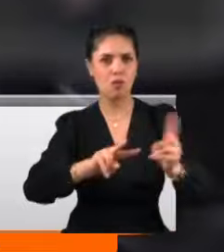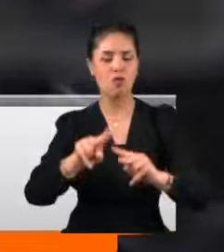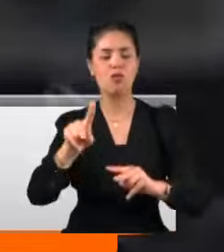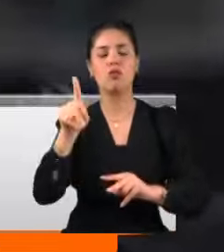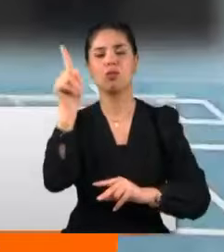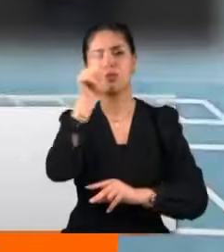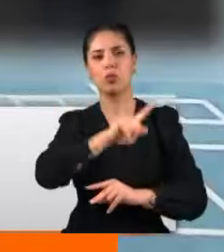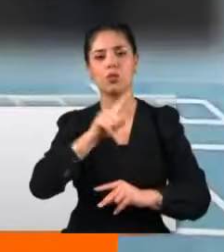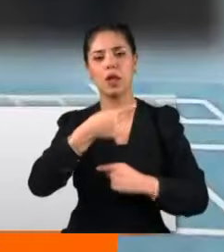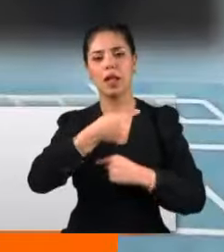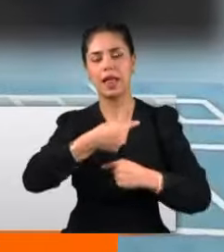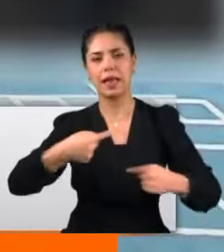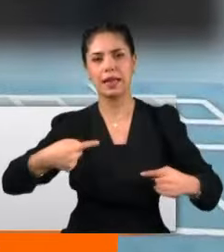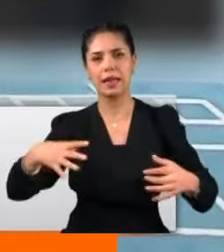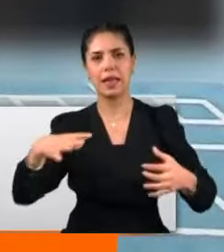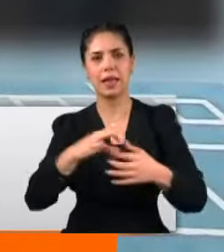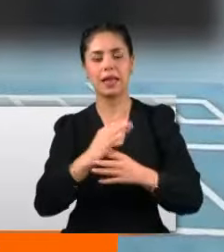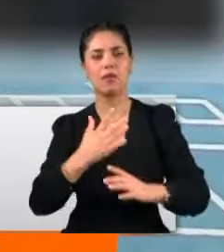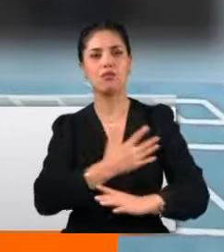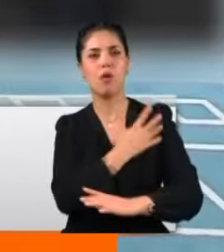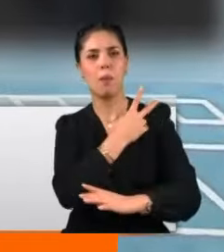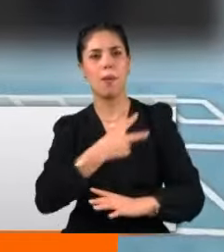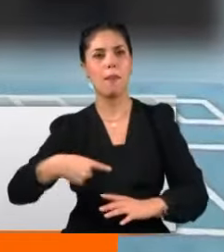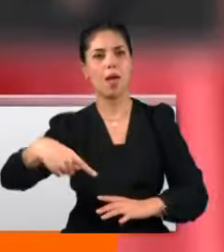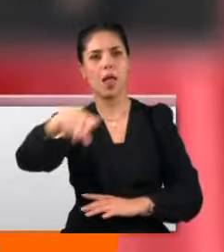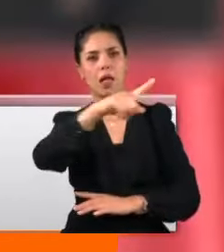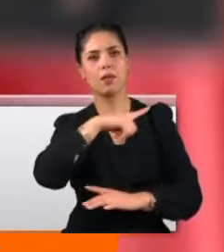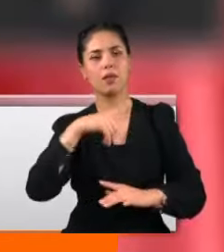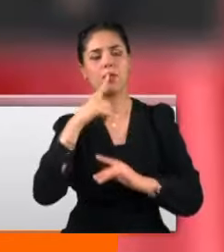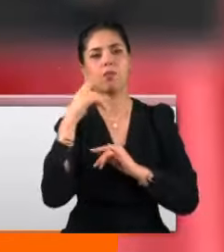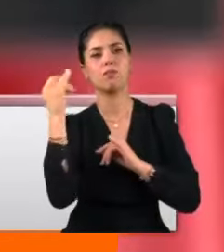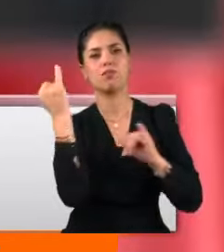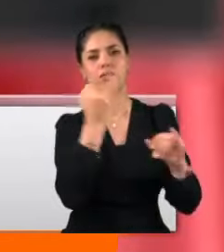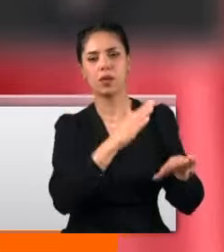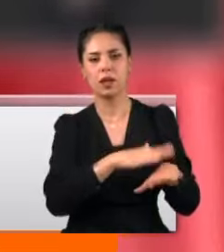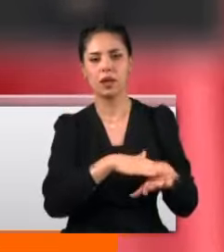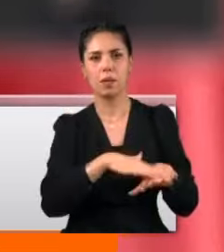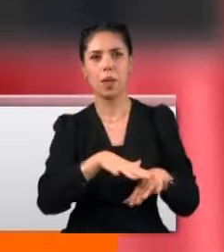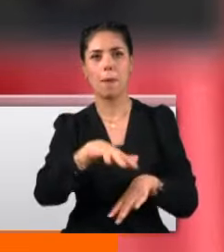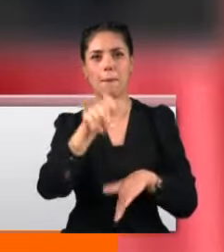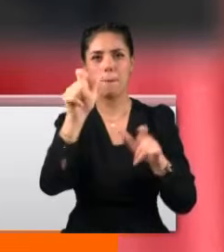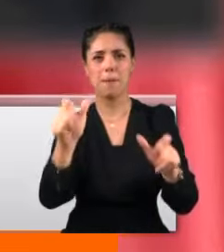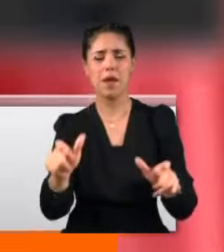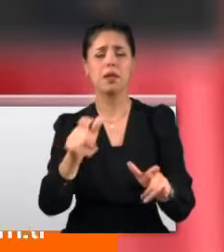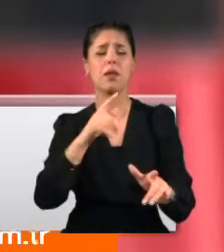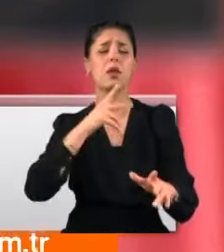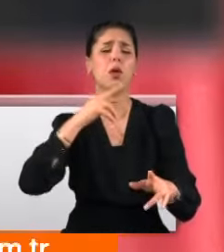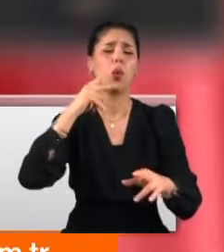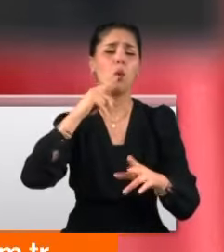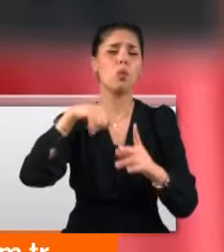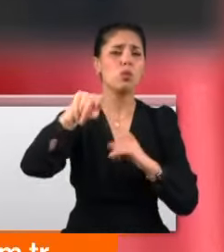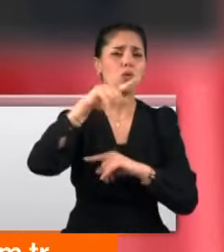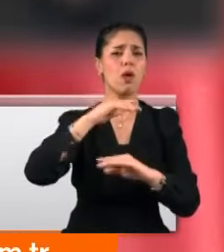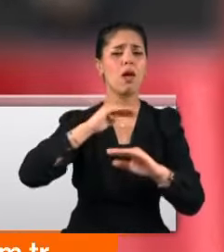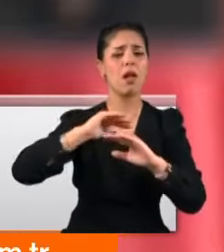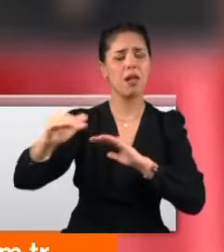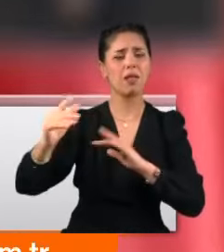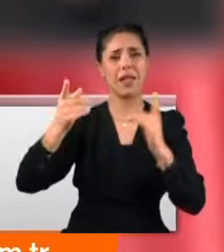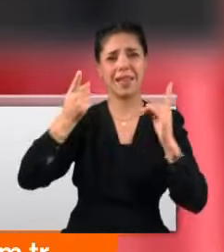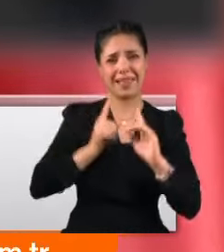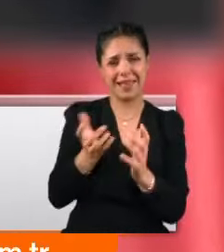sonuçlanan ihmal üzerinden CHP'li belediyelere de yüklendi meydanlarda atıp tutanların halktan yetki